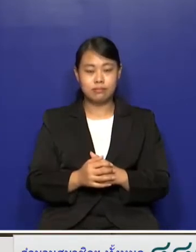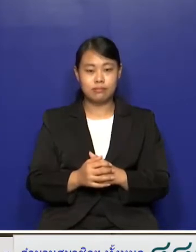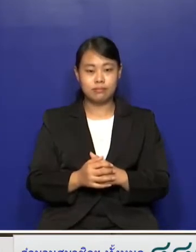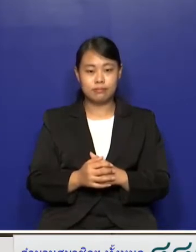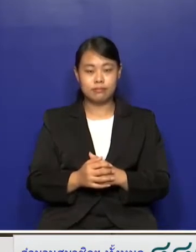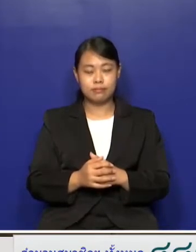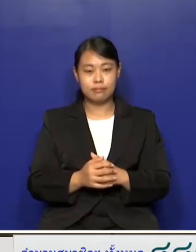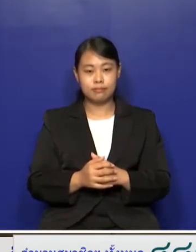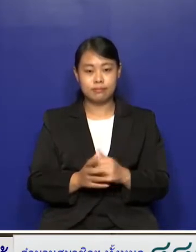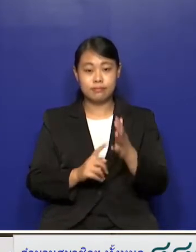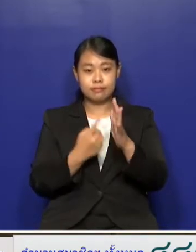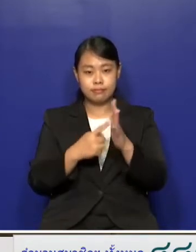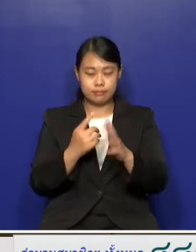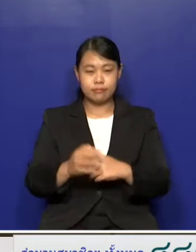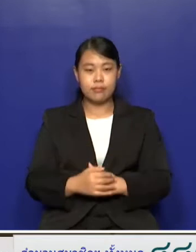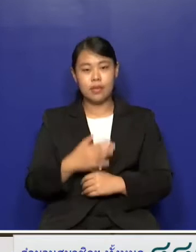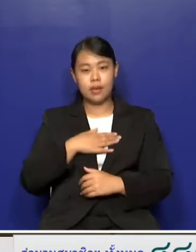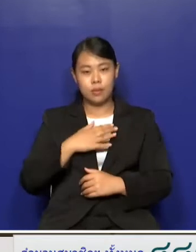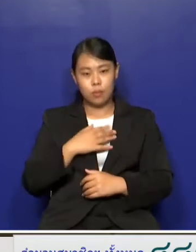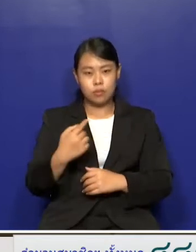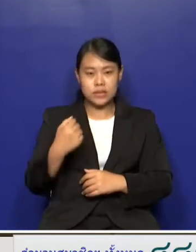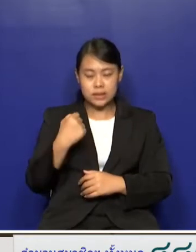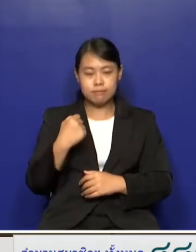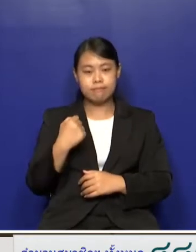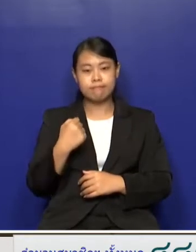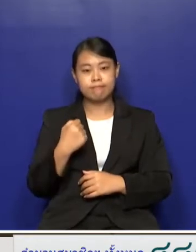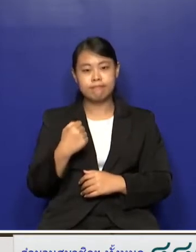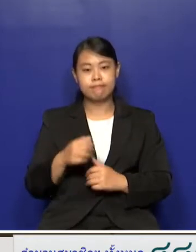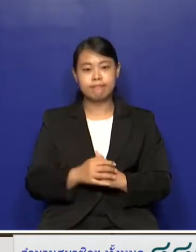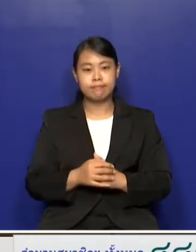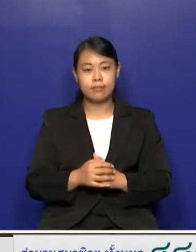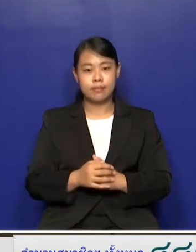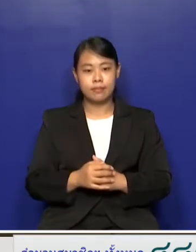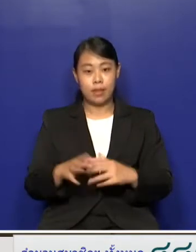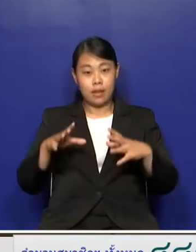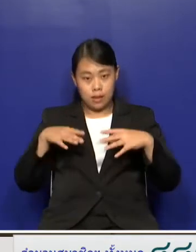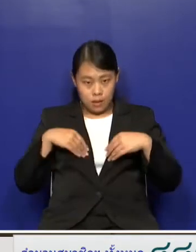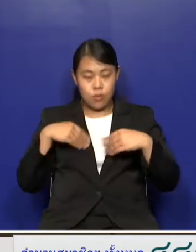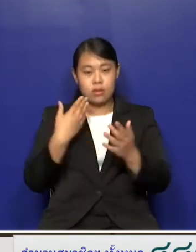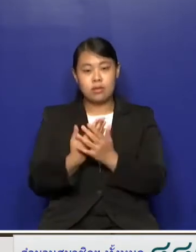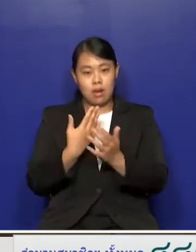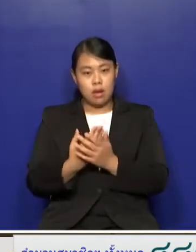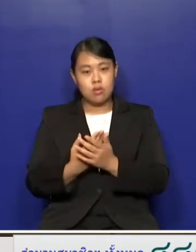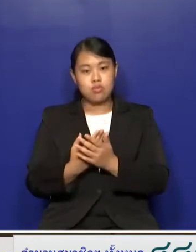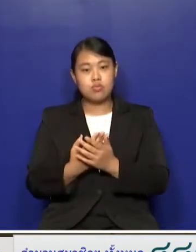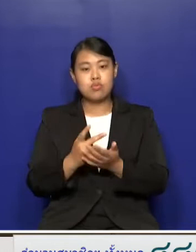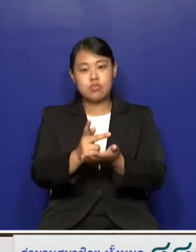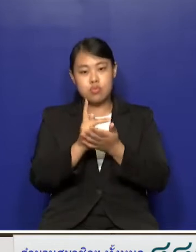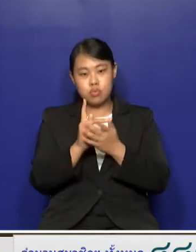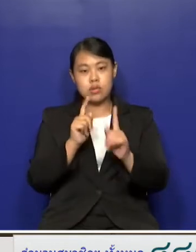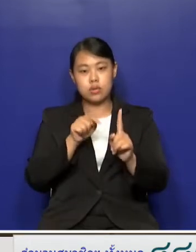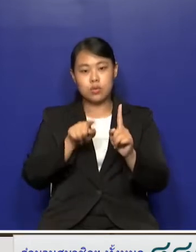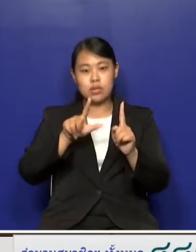ผมก็ยังคงยืนยันคำเดิมนะครับว่าผมเห็นด้วยนะครับกับการกู้เงิน 1ล้านบาทเพื่อมาใช้แก้ปัญหา